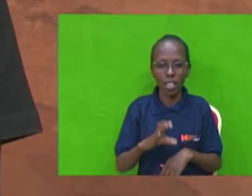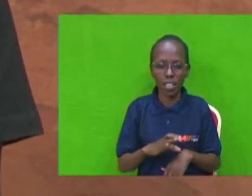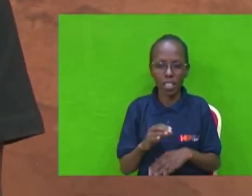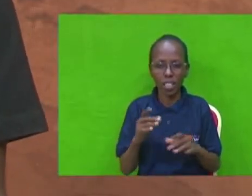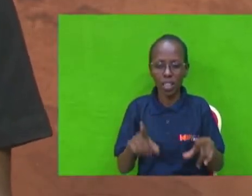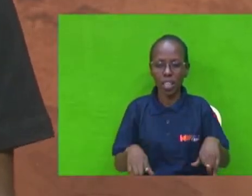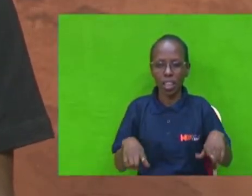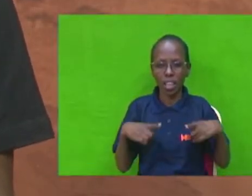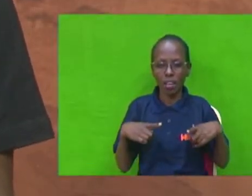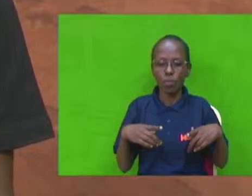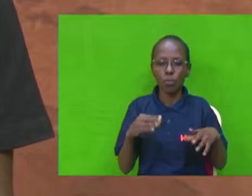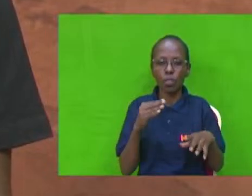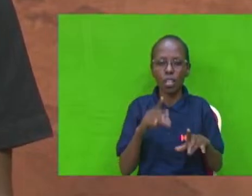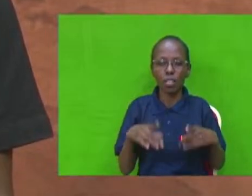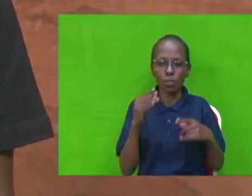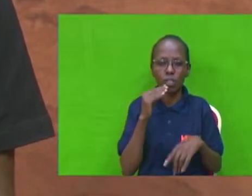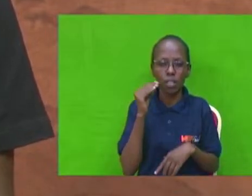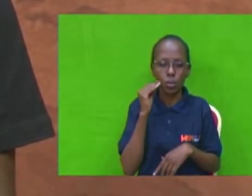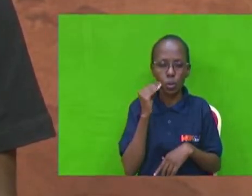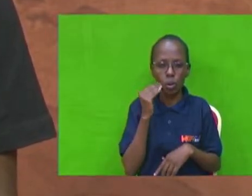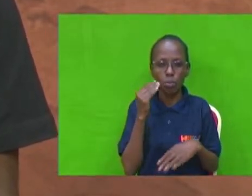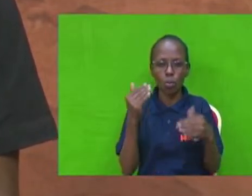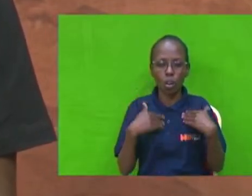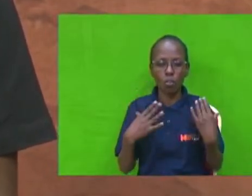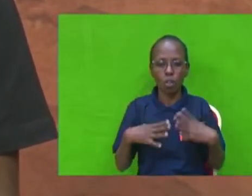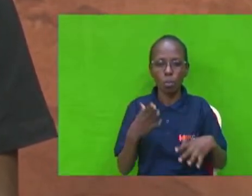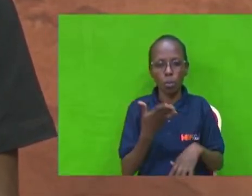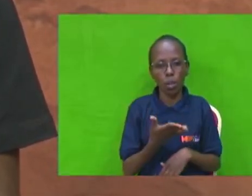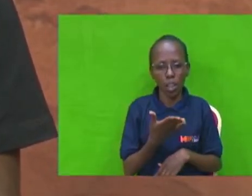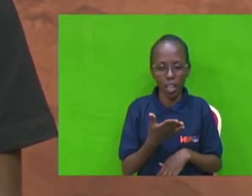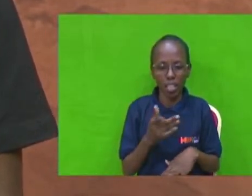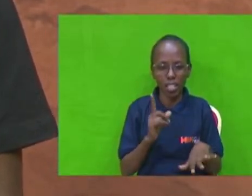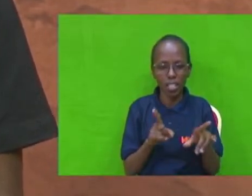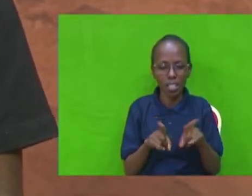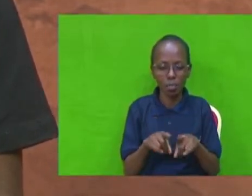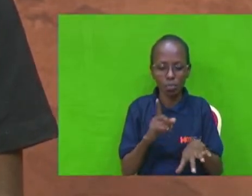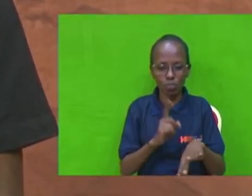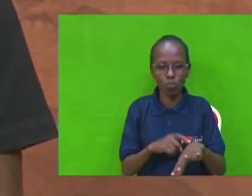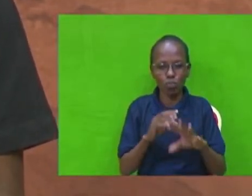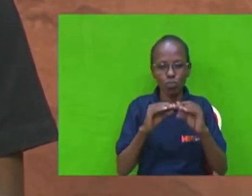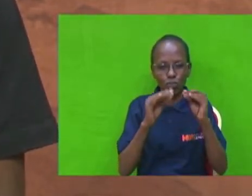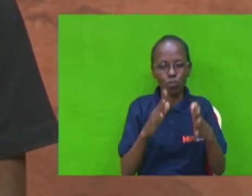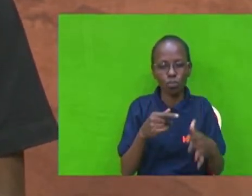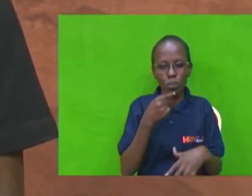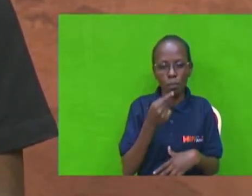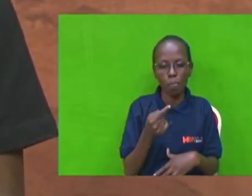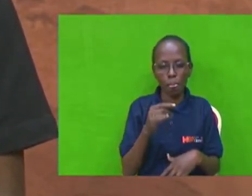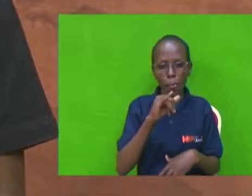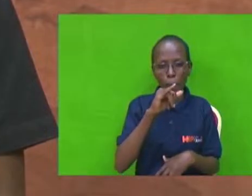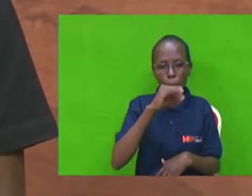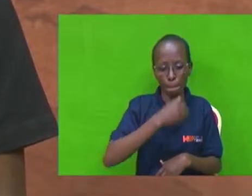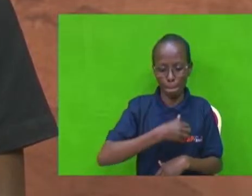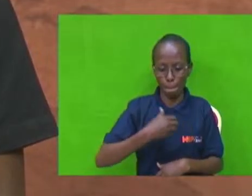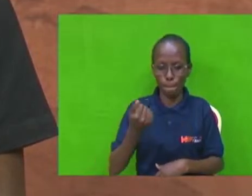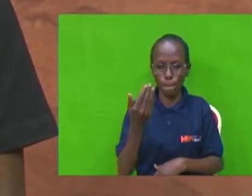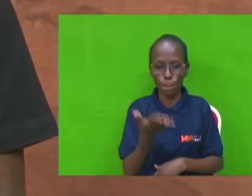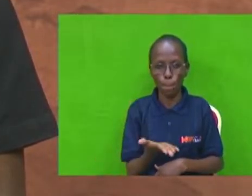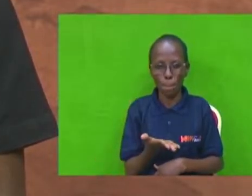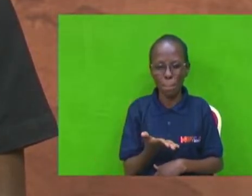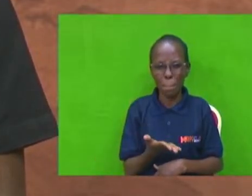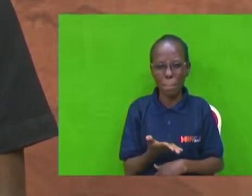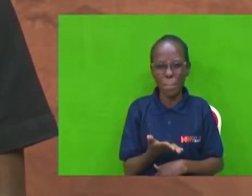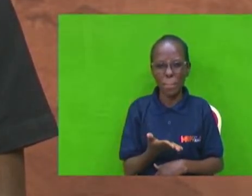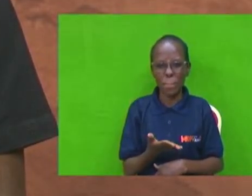haya tunaoishi nyumbani. Tunao watu hawa. Alivyosema mwalimu Fred, Yusufu alikuwepo. Naam.